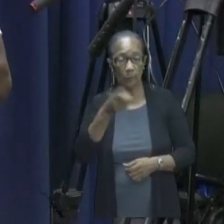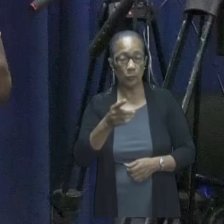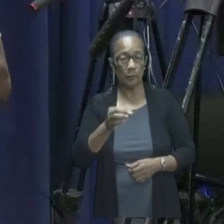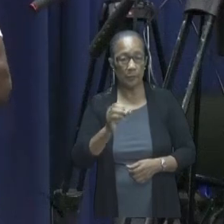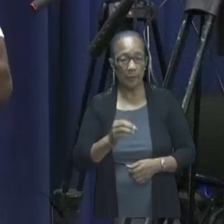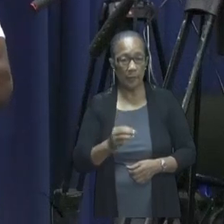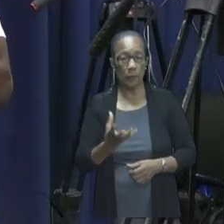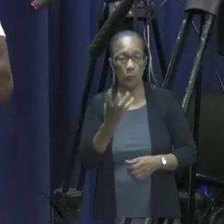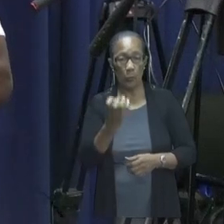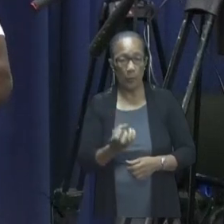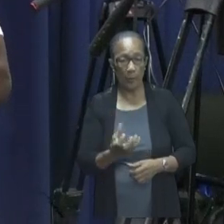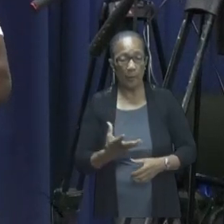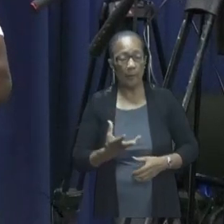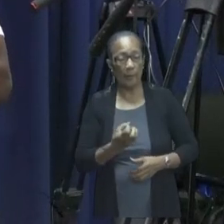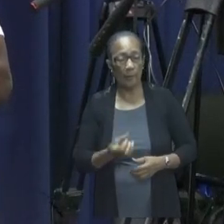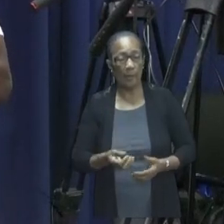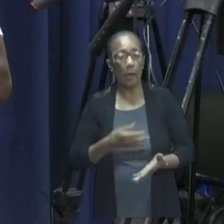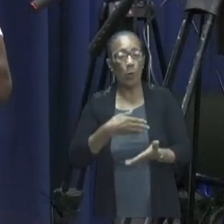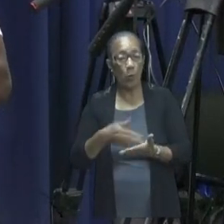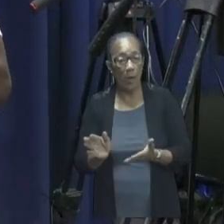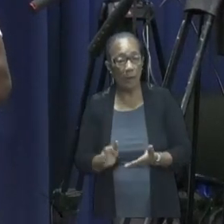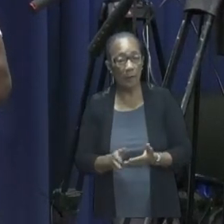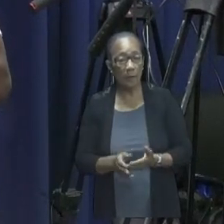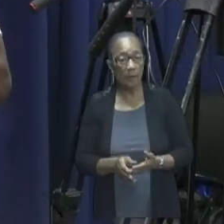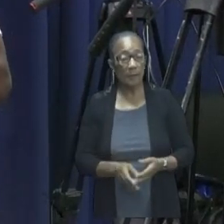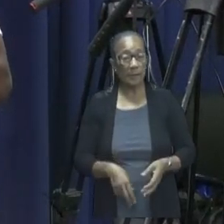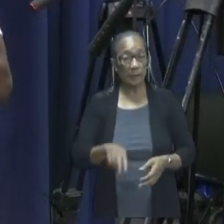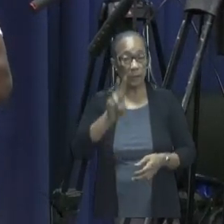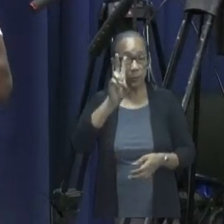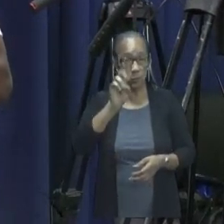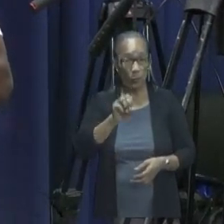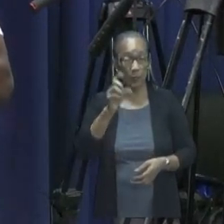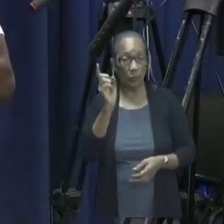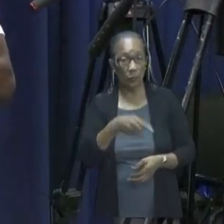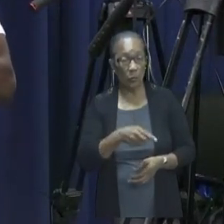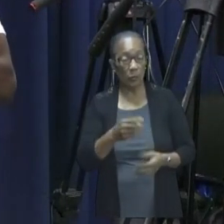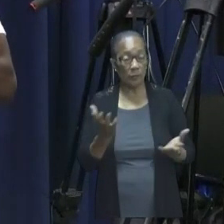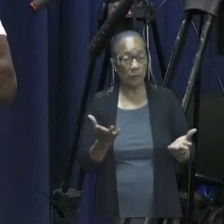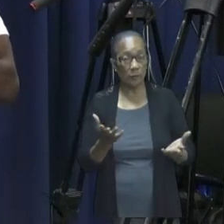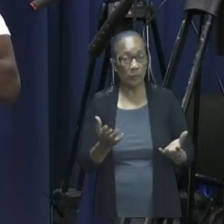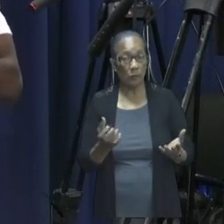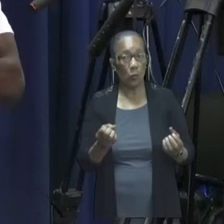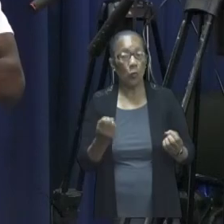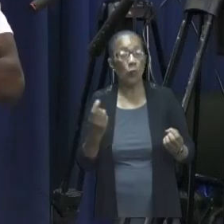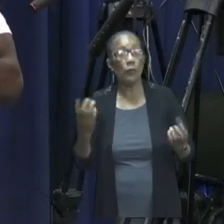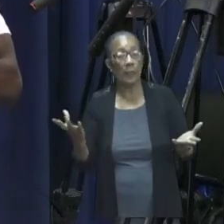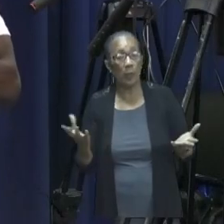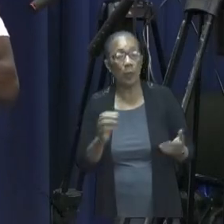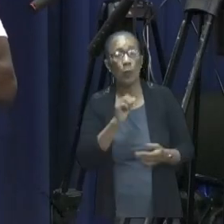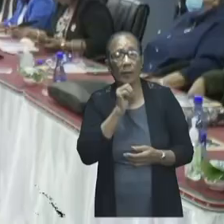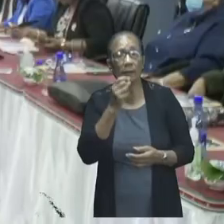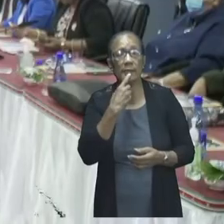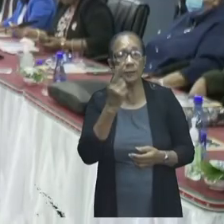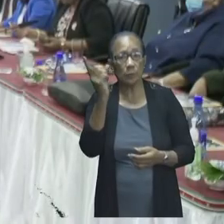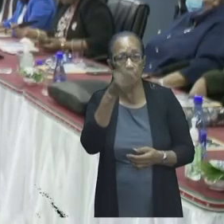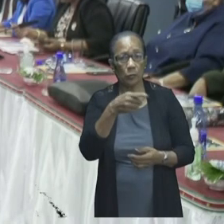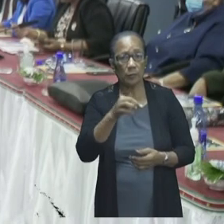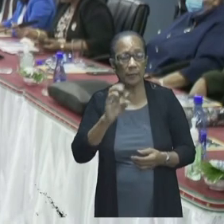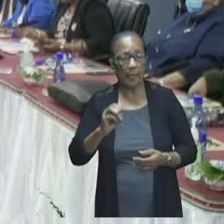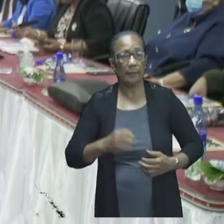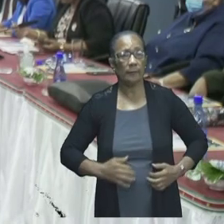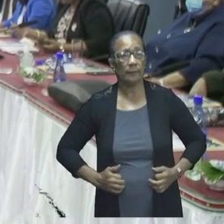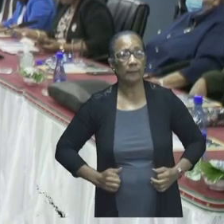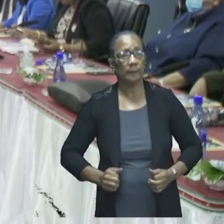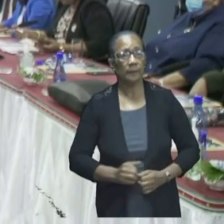oefen is 20% is de duizend mensen is het printer thuis of mensen dat is ja